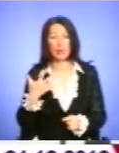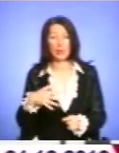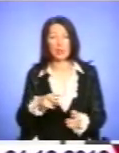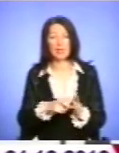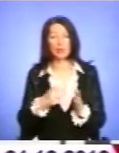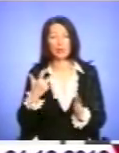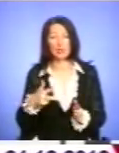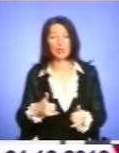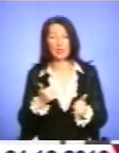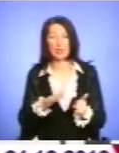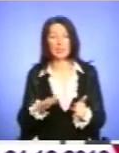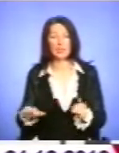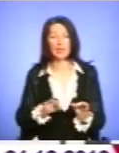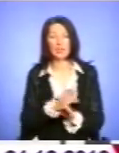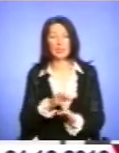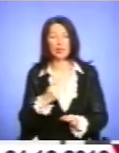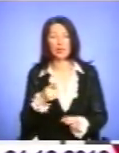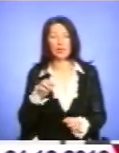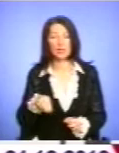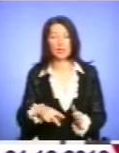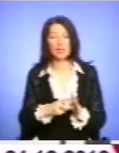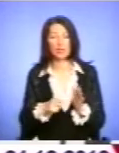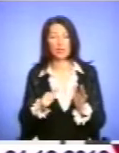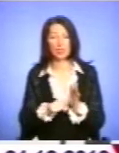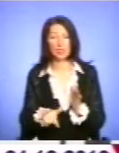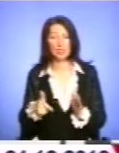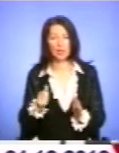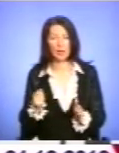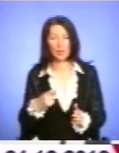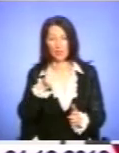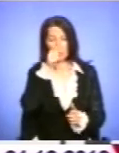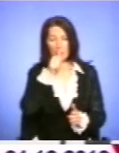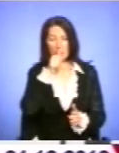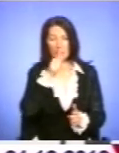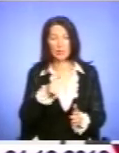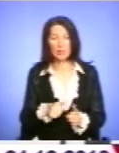а для дітей – сиріт – 1760 гривень. На